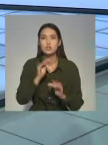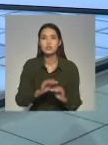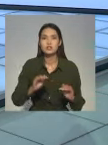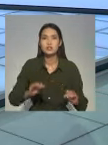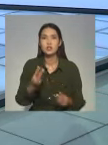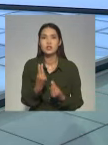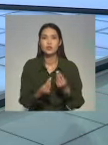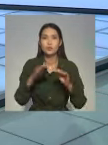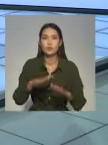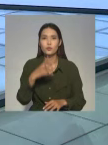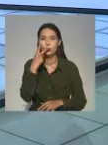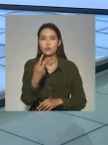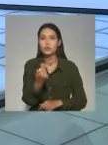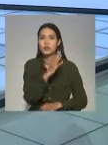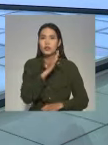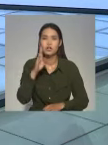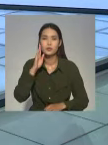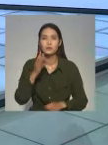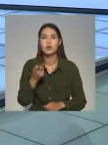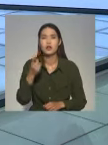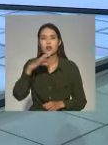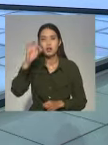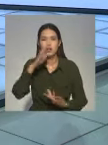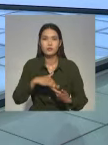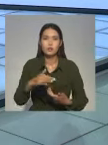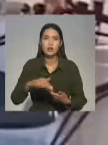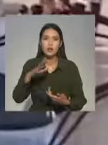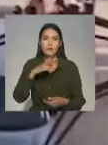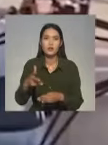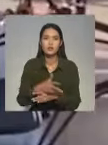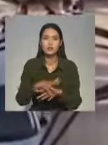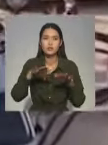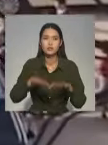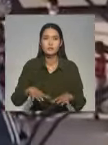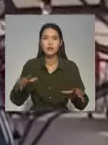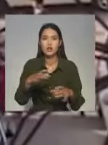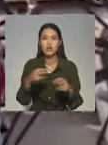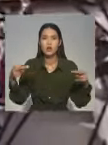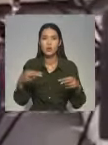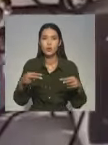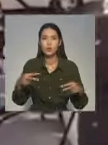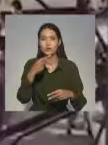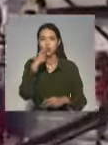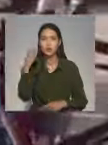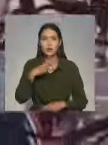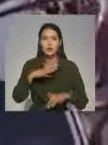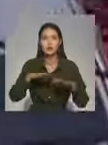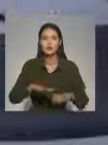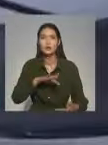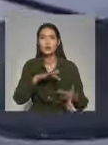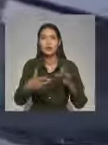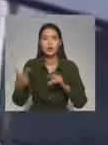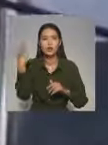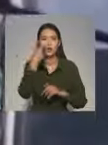детской площадке. Это увидела ее мама и вызвала стражей порядка. Видео с места задержания очевидцы сняли накануне. Местные паблики